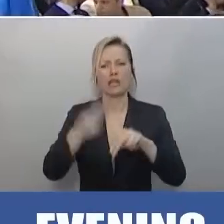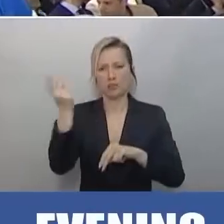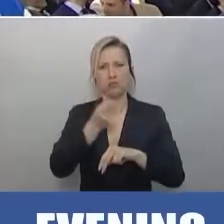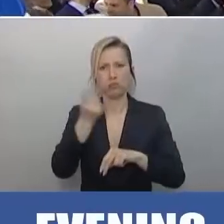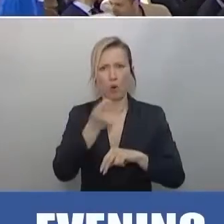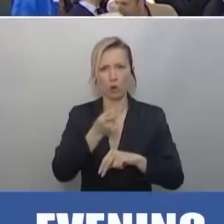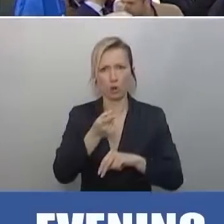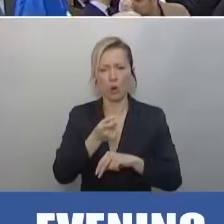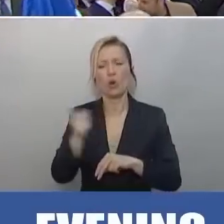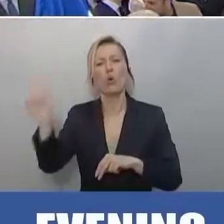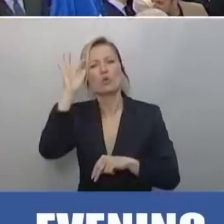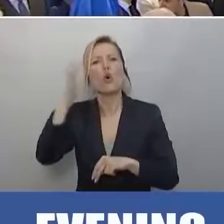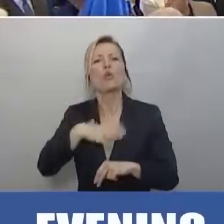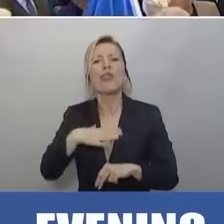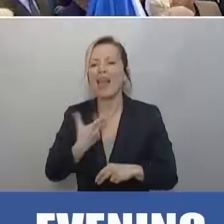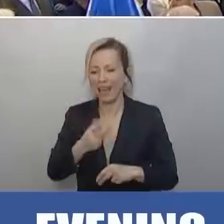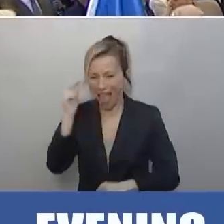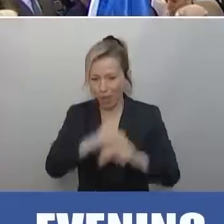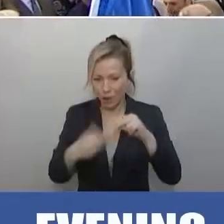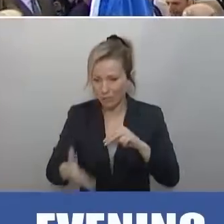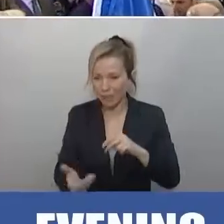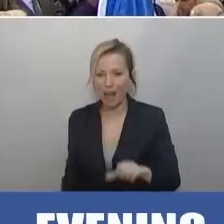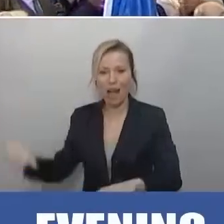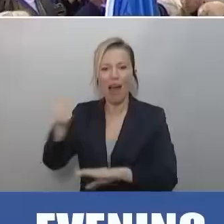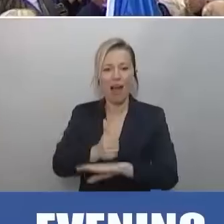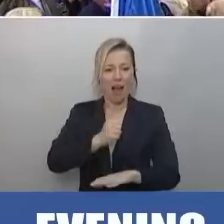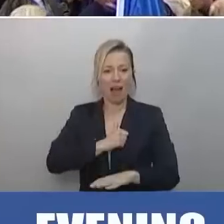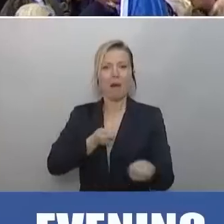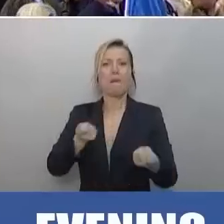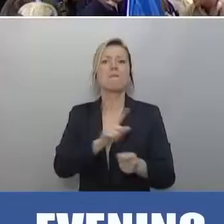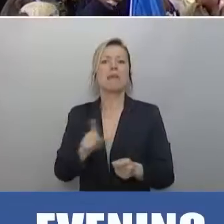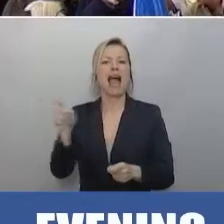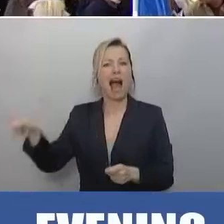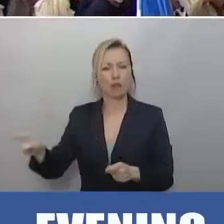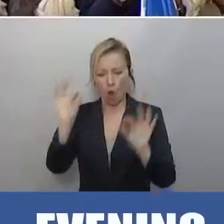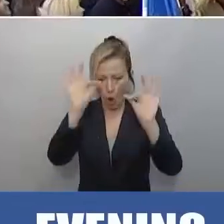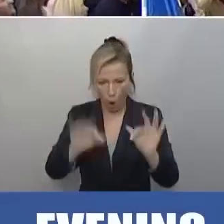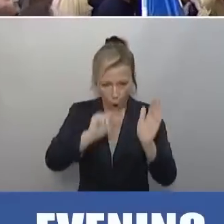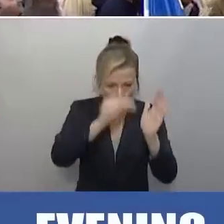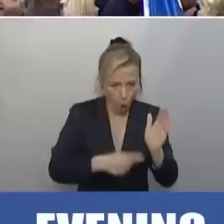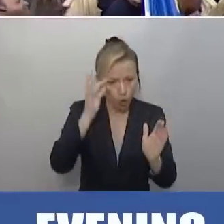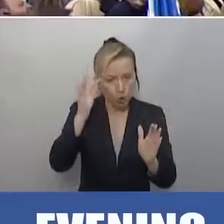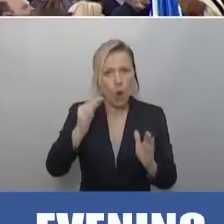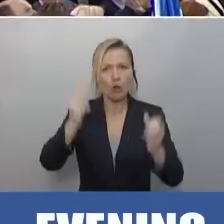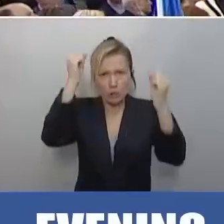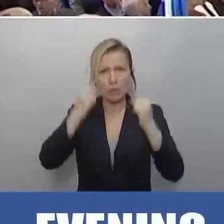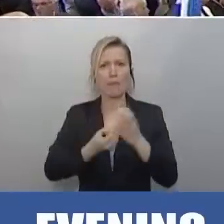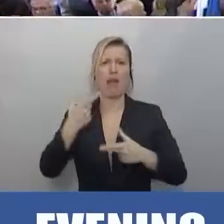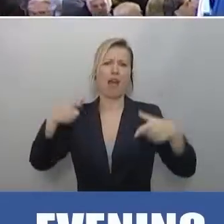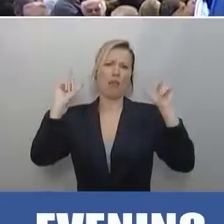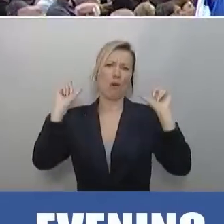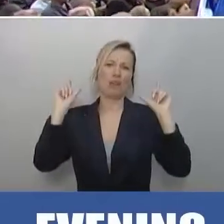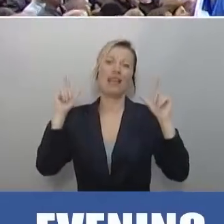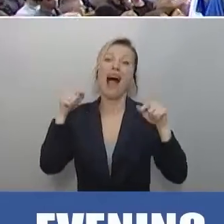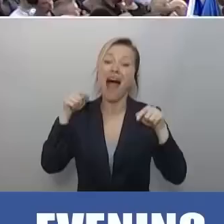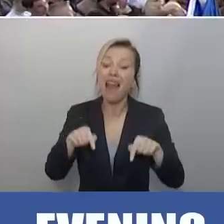Στην ακυβερνησία. Αυτή η ενέργεια έγινε με σκοπό να βλάψει τη Νέα Δημοκρατία. Όμως τελικά βλάπτει την ίδια τη